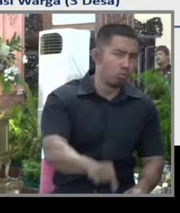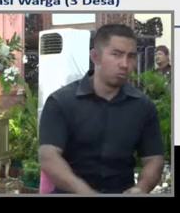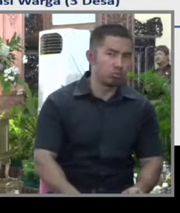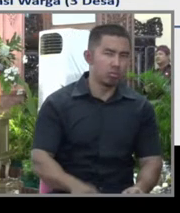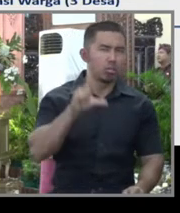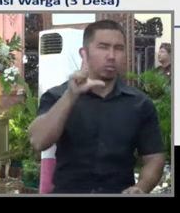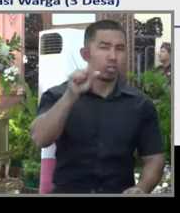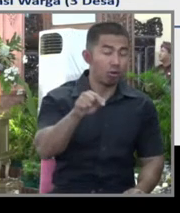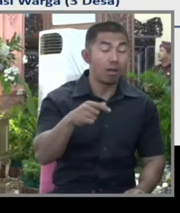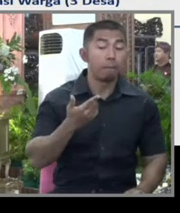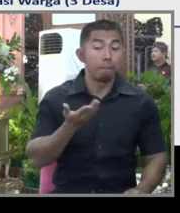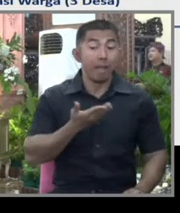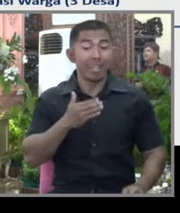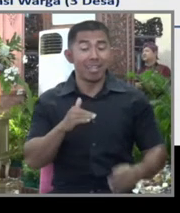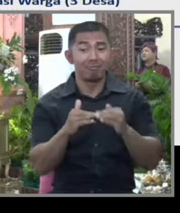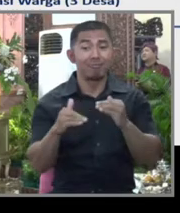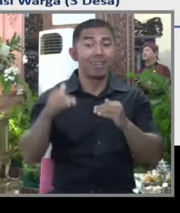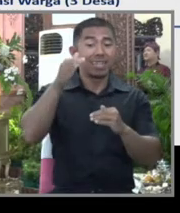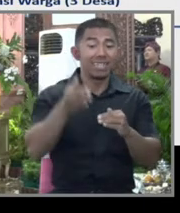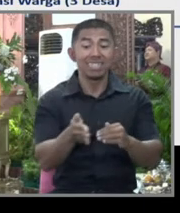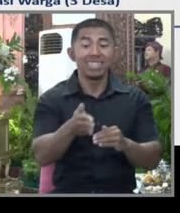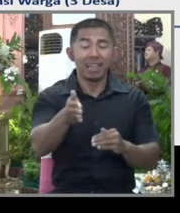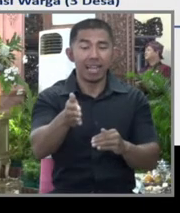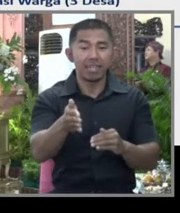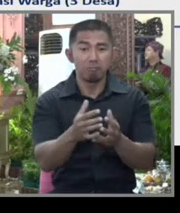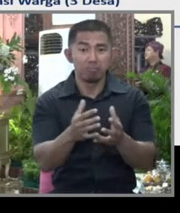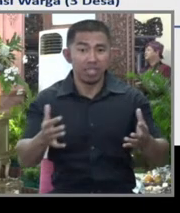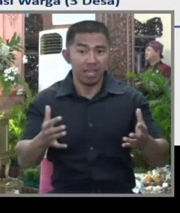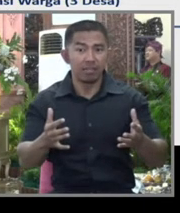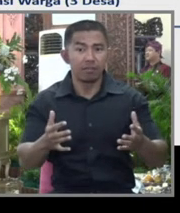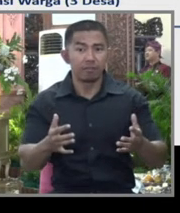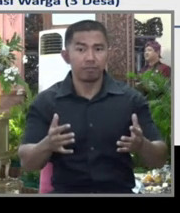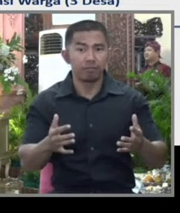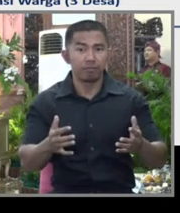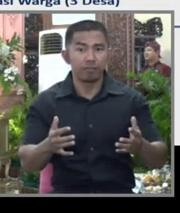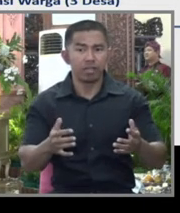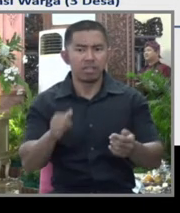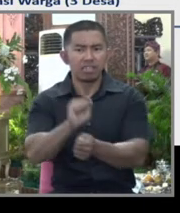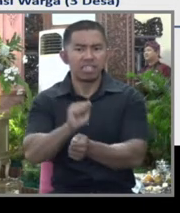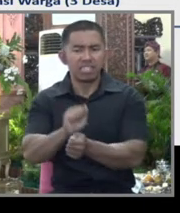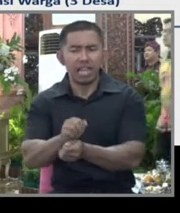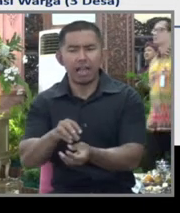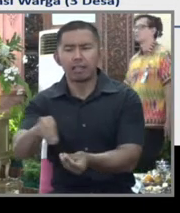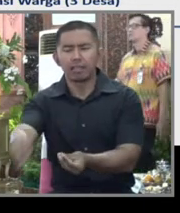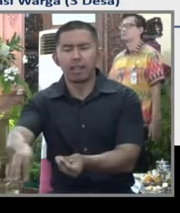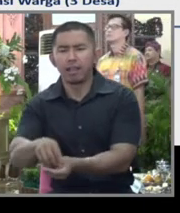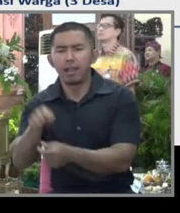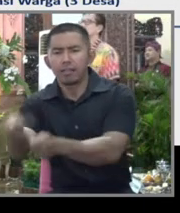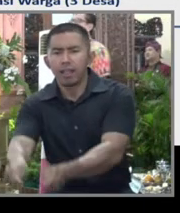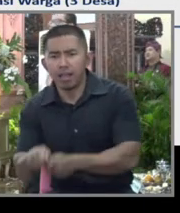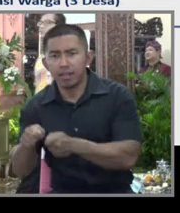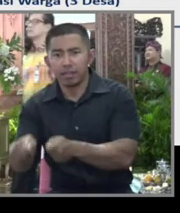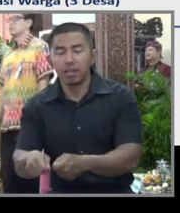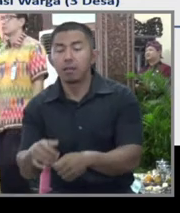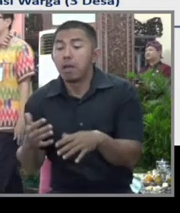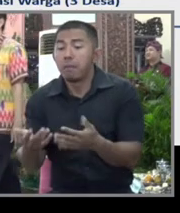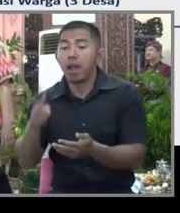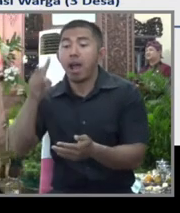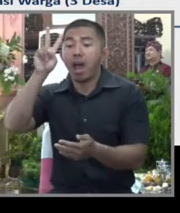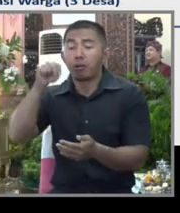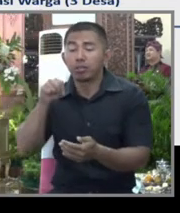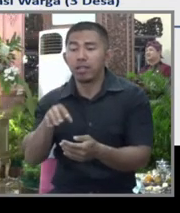Kita ingin memanfaatkan jalan yang sudah ada, yang besar, yang ada itu milik Perhutani. Kenapa gak kita manfaatkan juga sama-sama